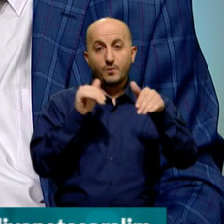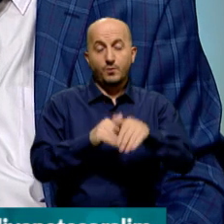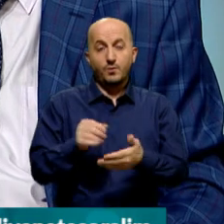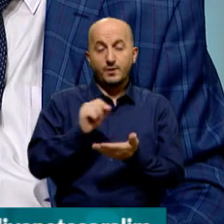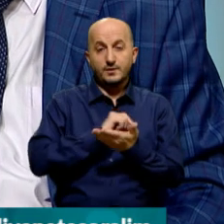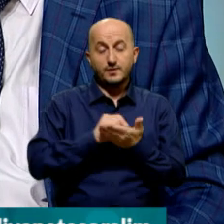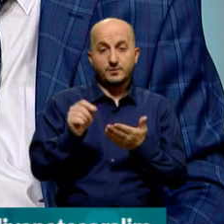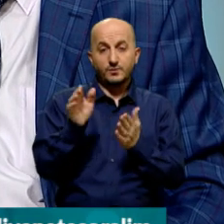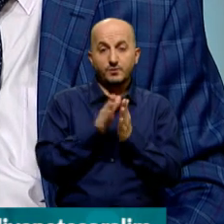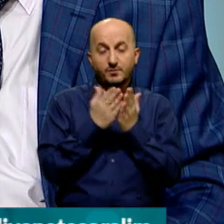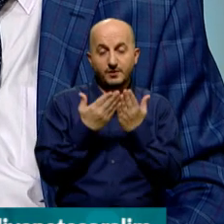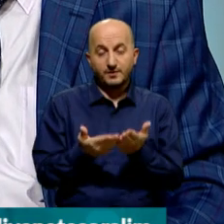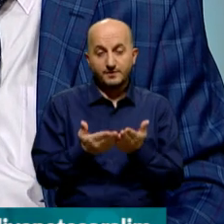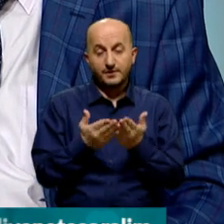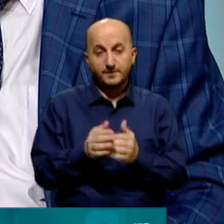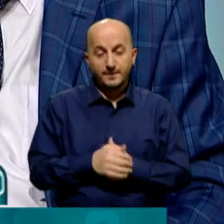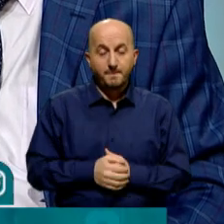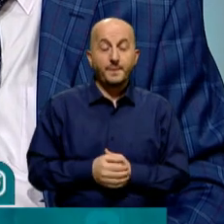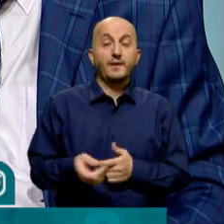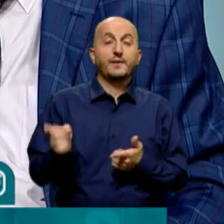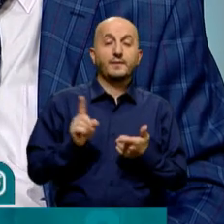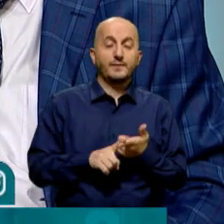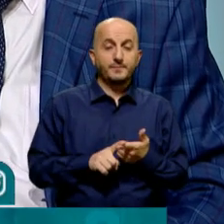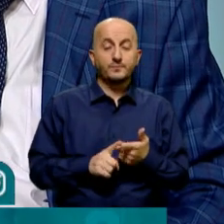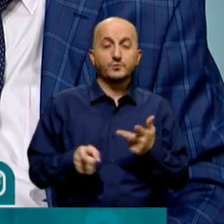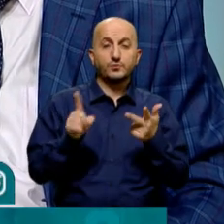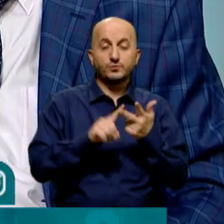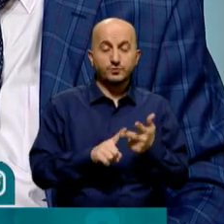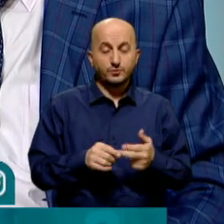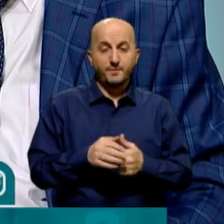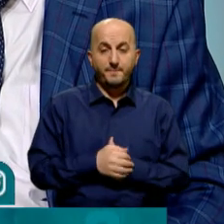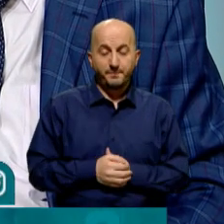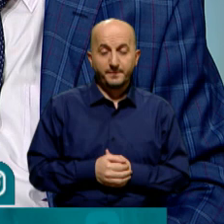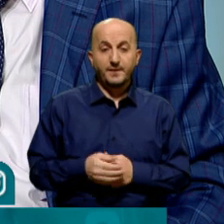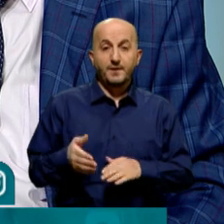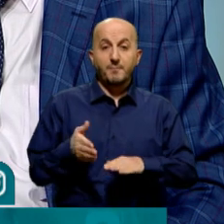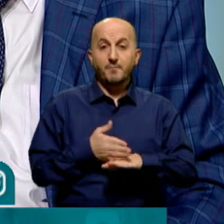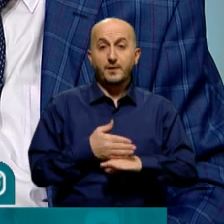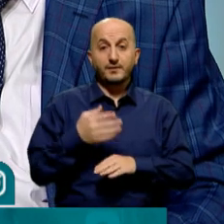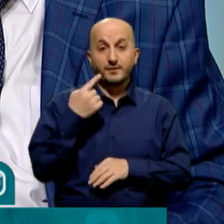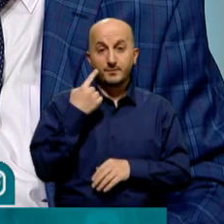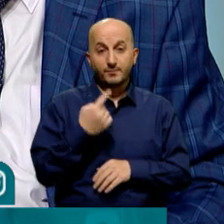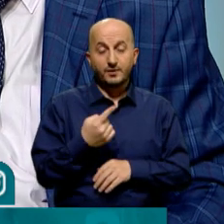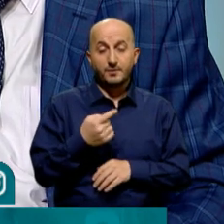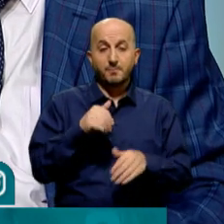Ölünün defterine yazılıyor. Etti iki. Üçüncüsü de maddi boyutu, mezarlar kaybolmuyor.